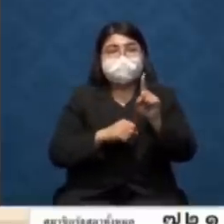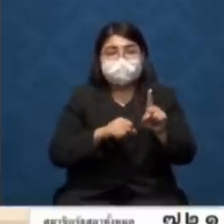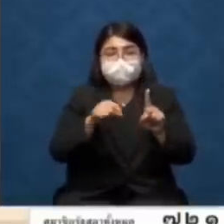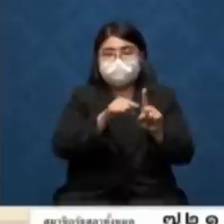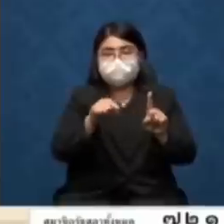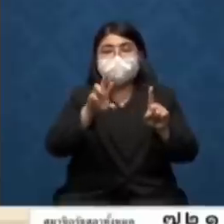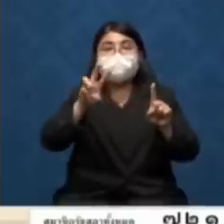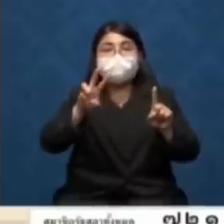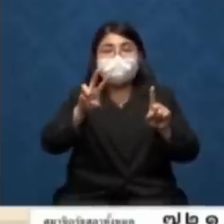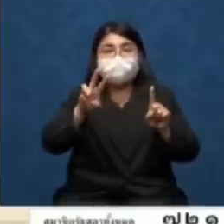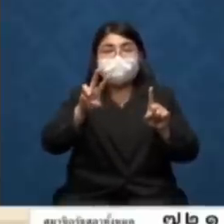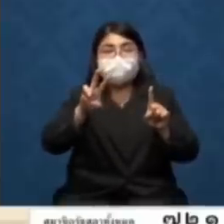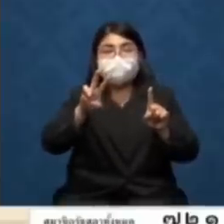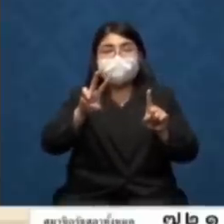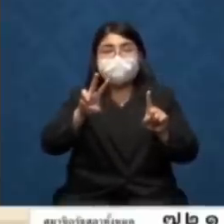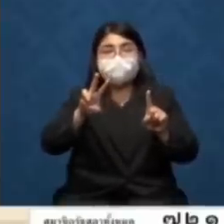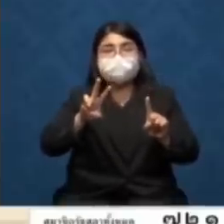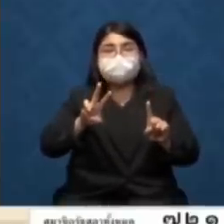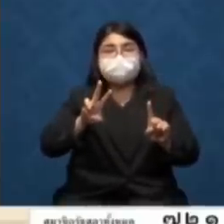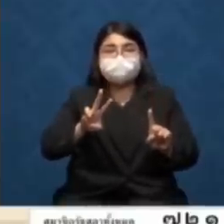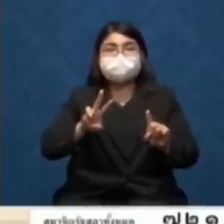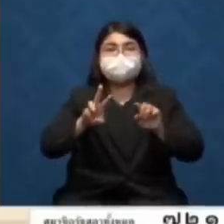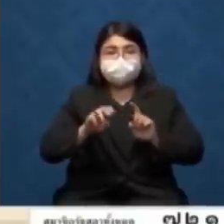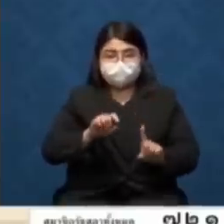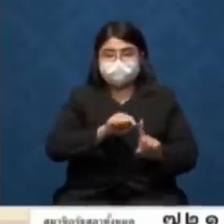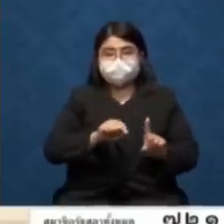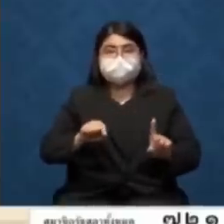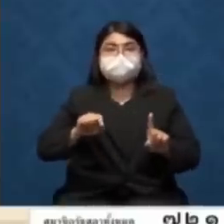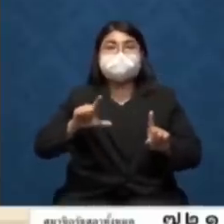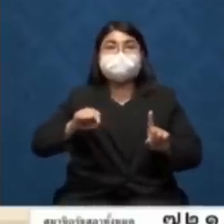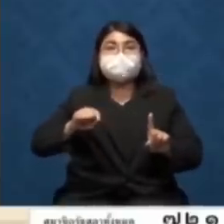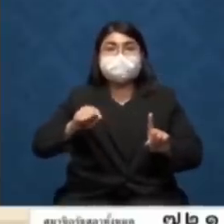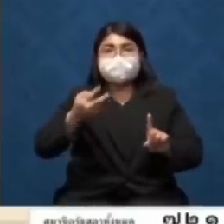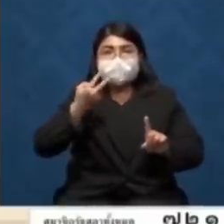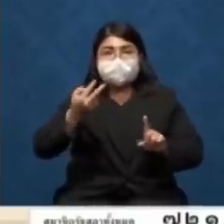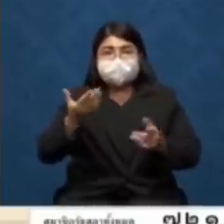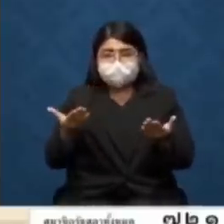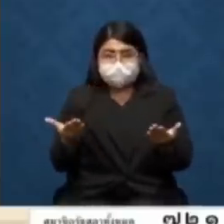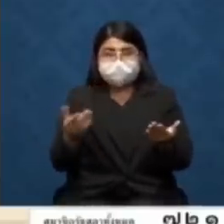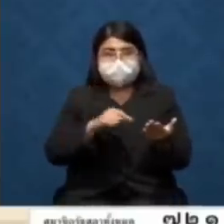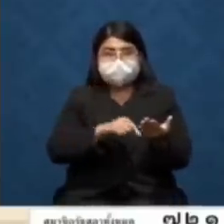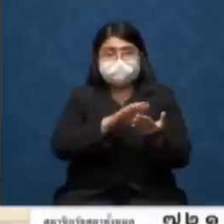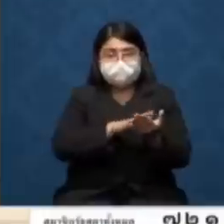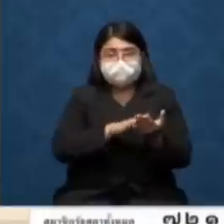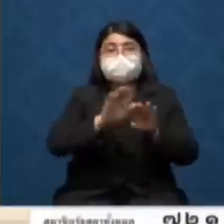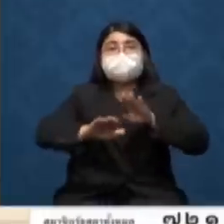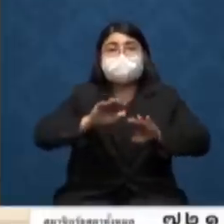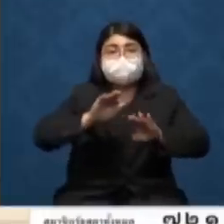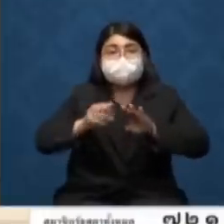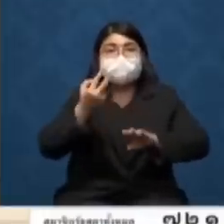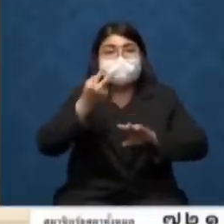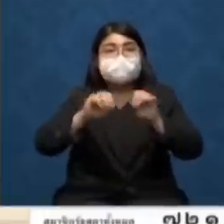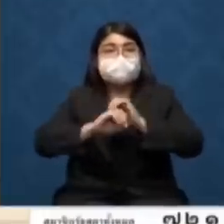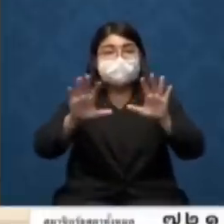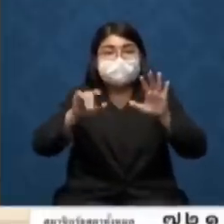ะมีการเปลยนแลงอย่างไรไม่